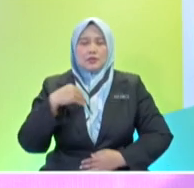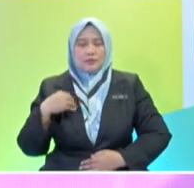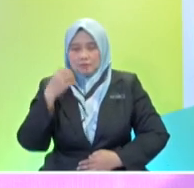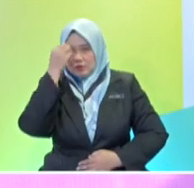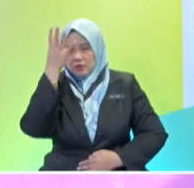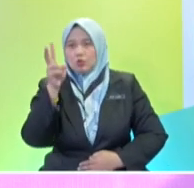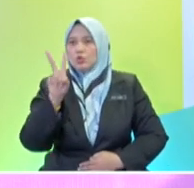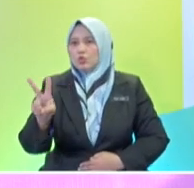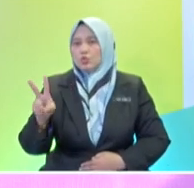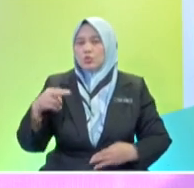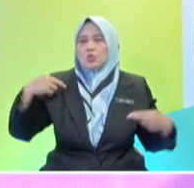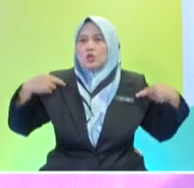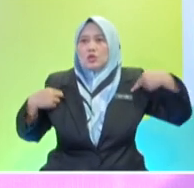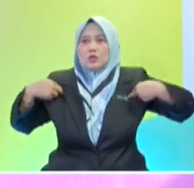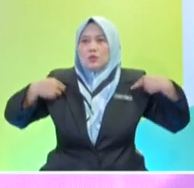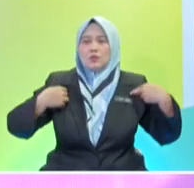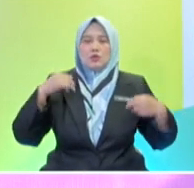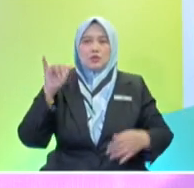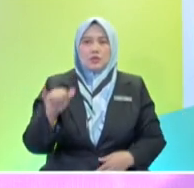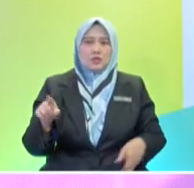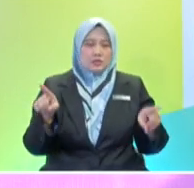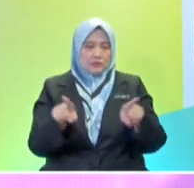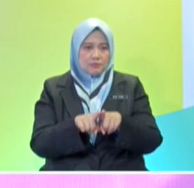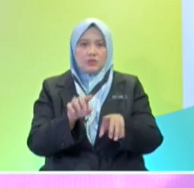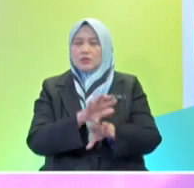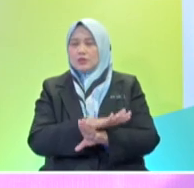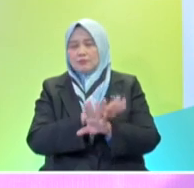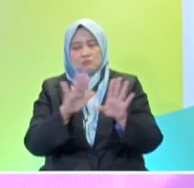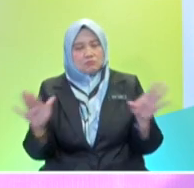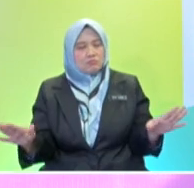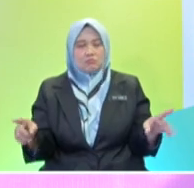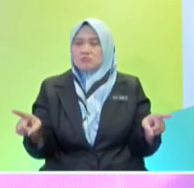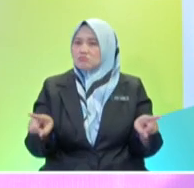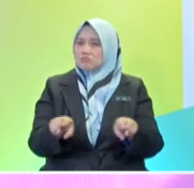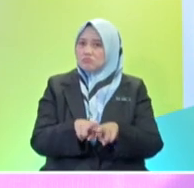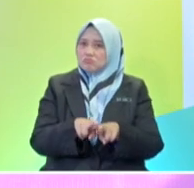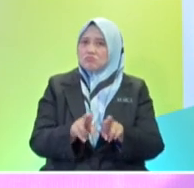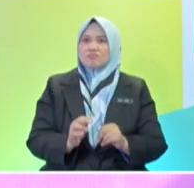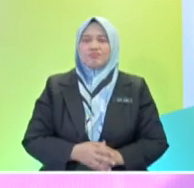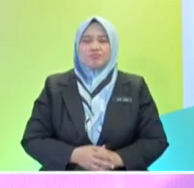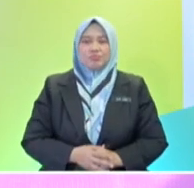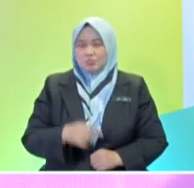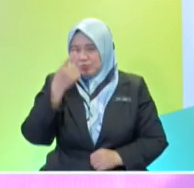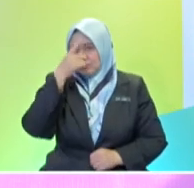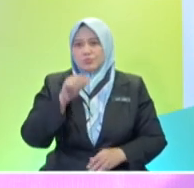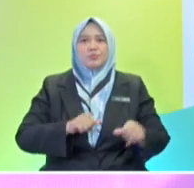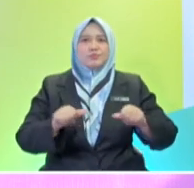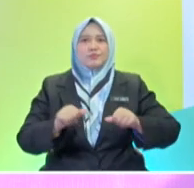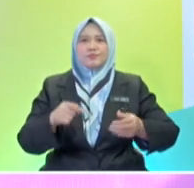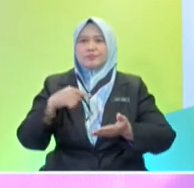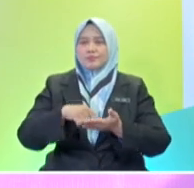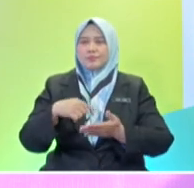berbeza tetapi yang sama tapi tidak serupa. Okey, Mira. Jadi untuk aktiviti ini kita